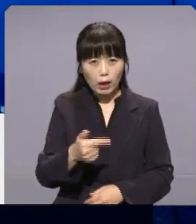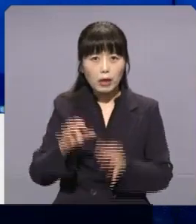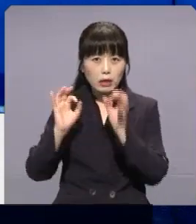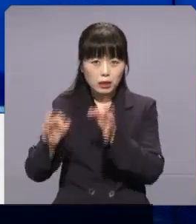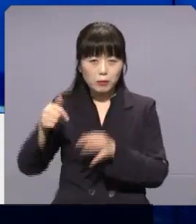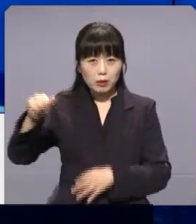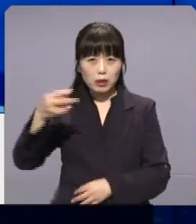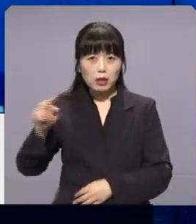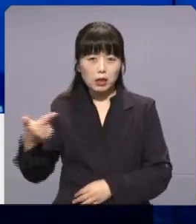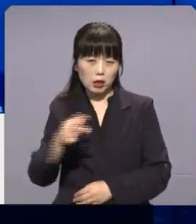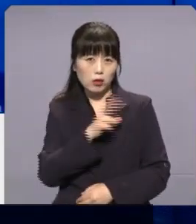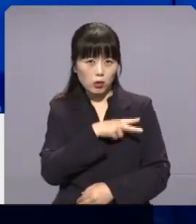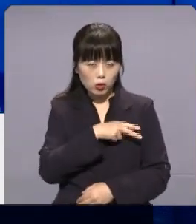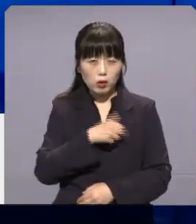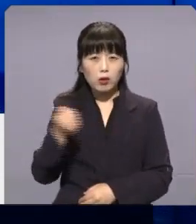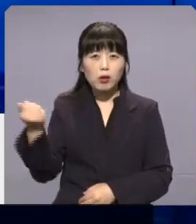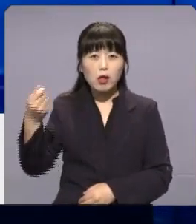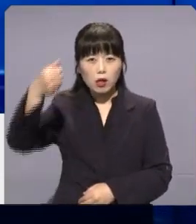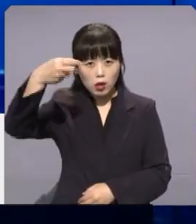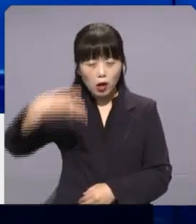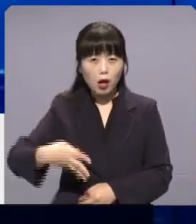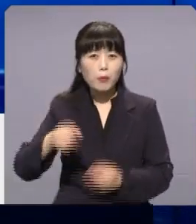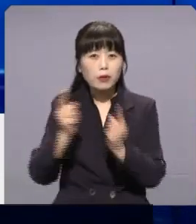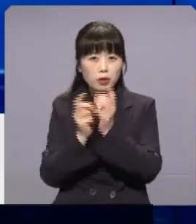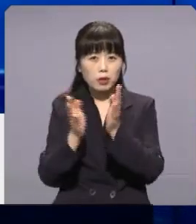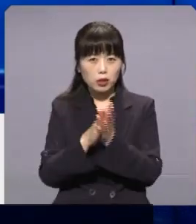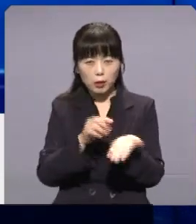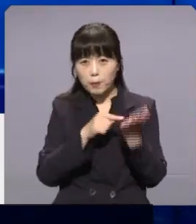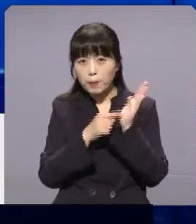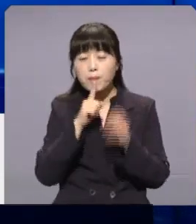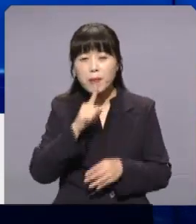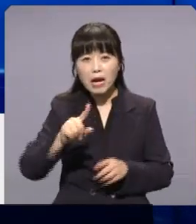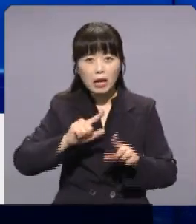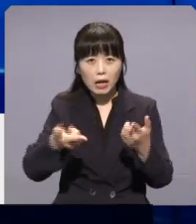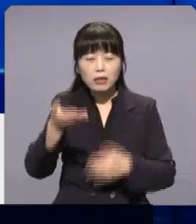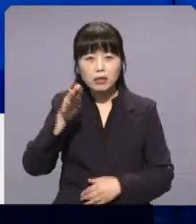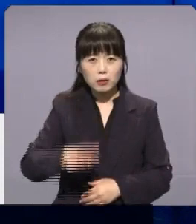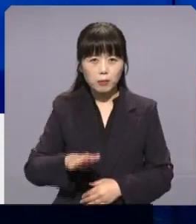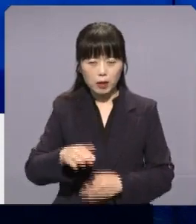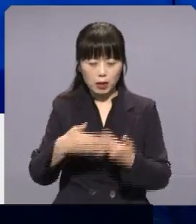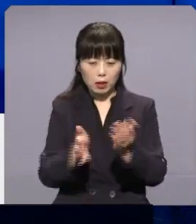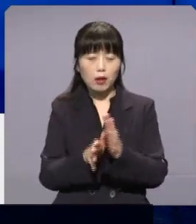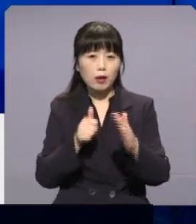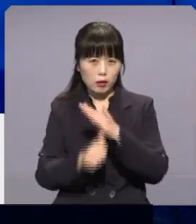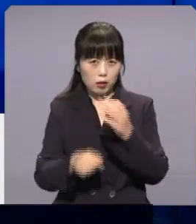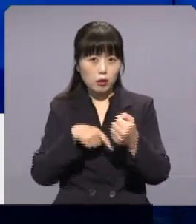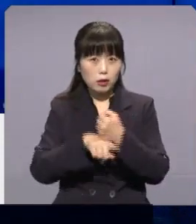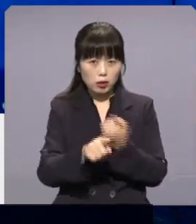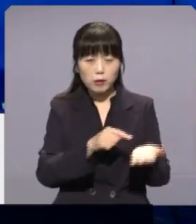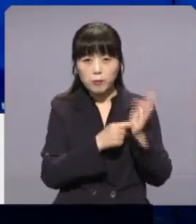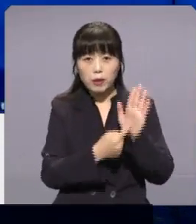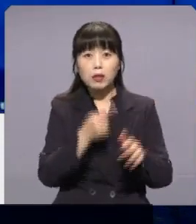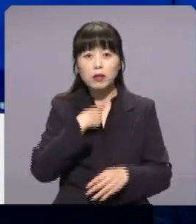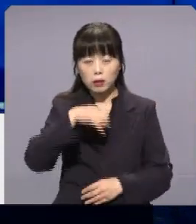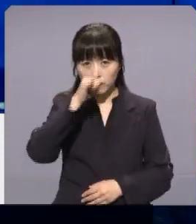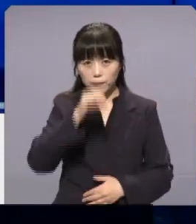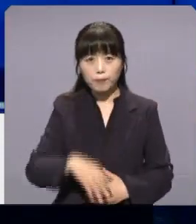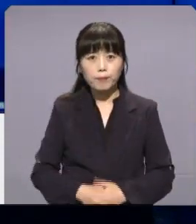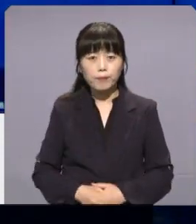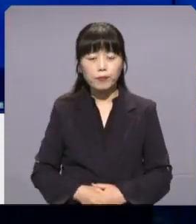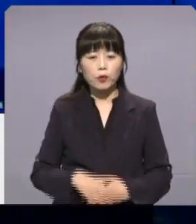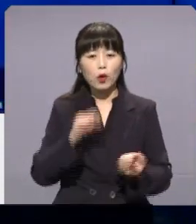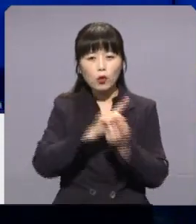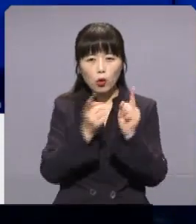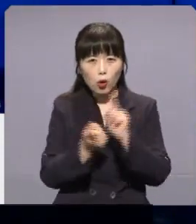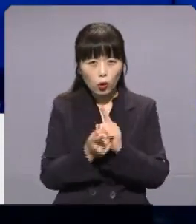의원은 이미 여러 차례 직접적으로 언급은 안 했지만 당권 경쟁에 나설 뜻을 밝혔는데 최근에는 서로